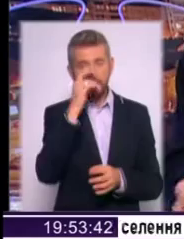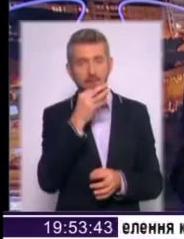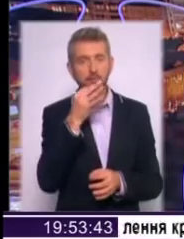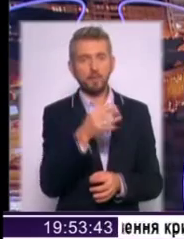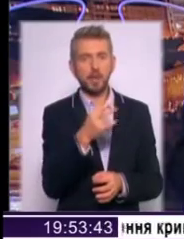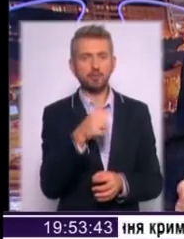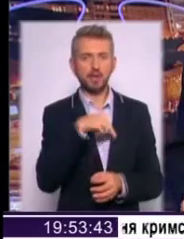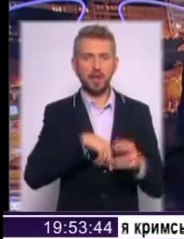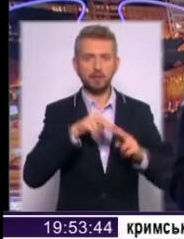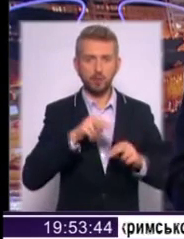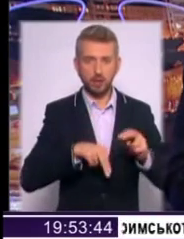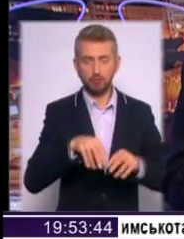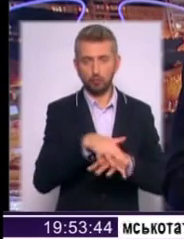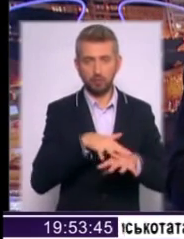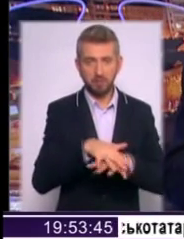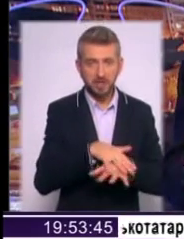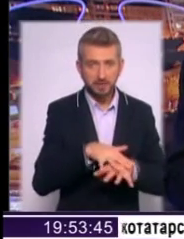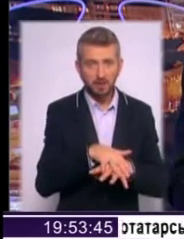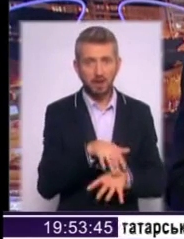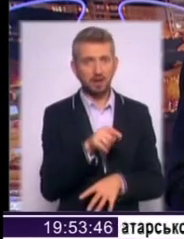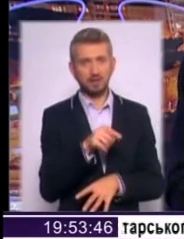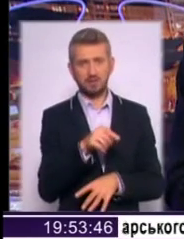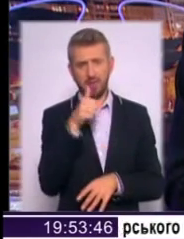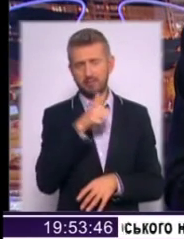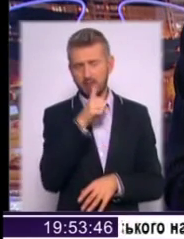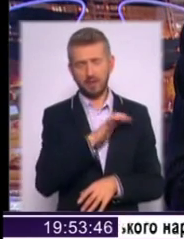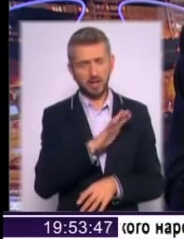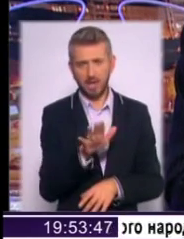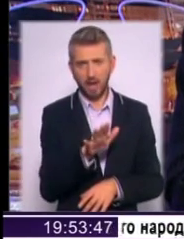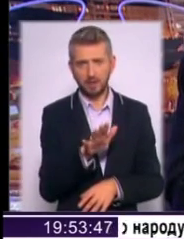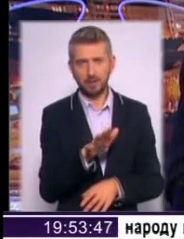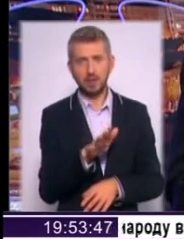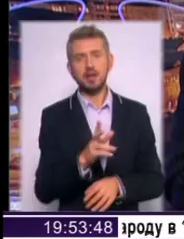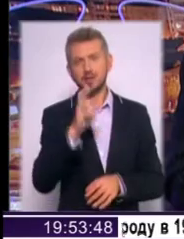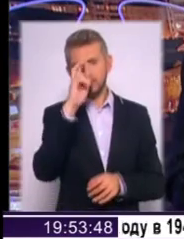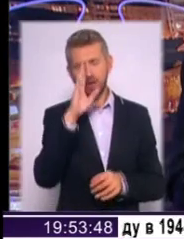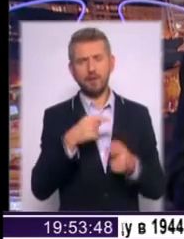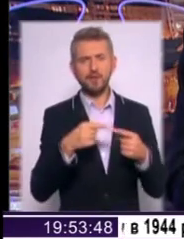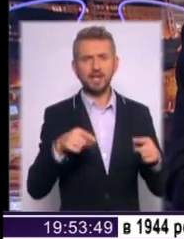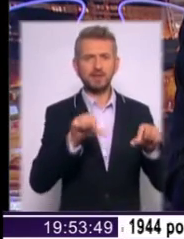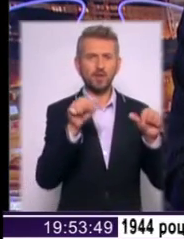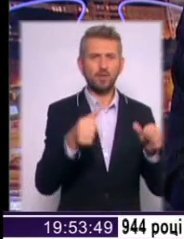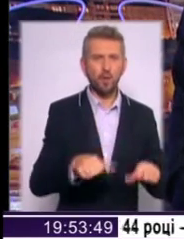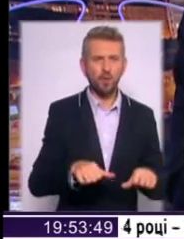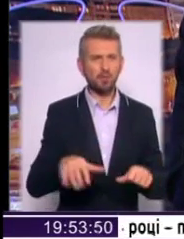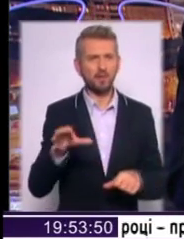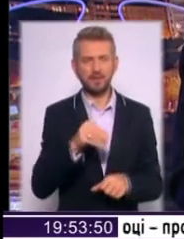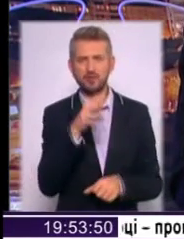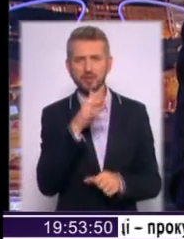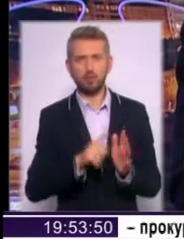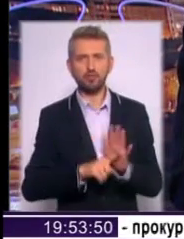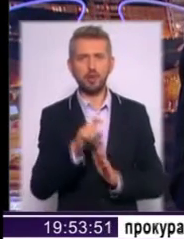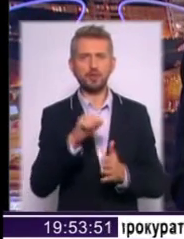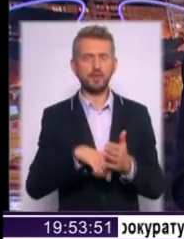суспільства, відповідаючи на ці настрої, це невеликий секрет, держава в різних формах, це в часи, от, власне кажучи, починавши